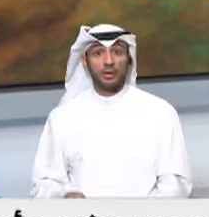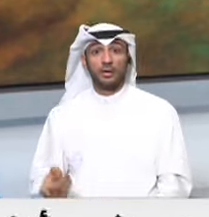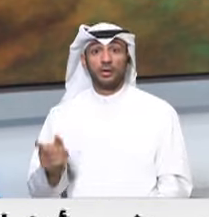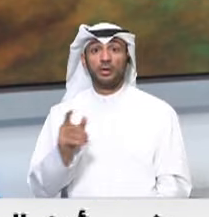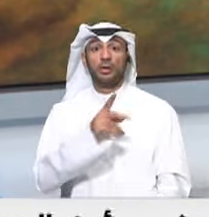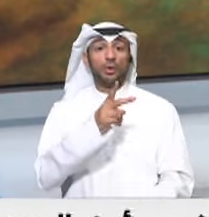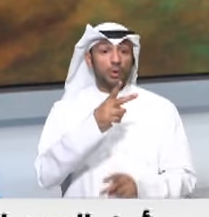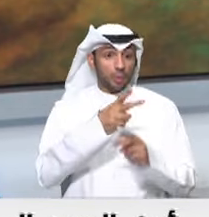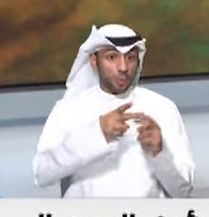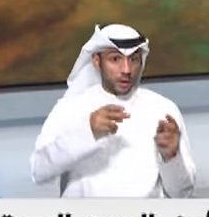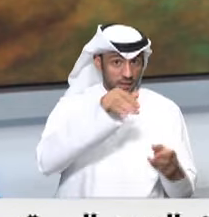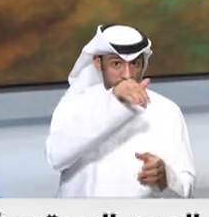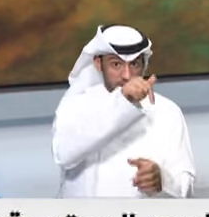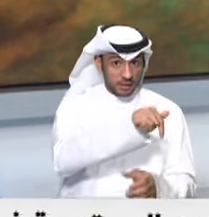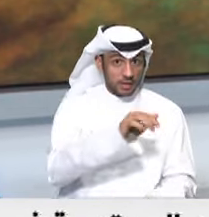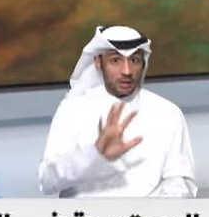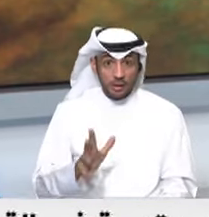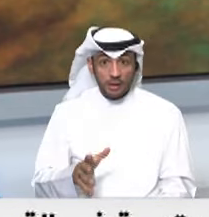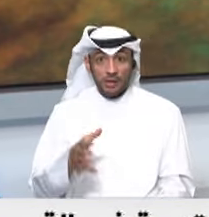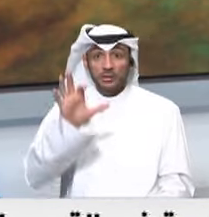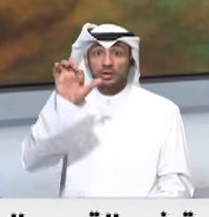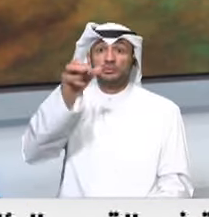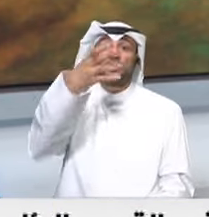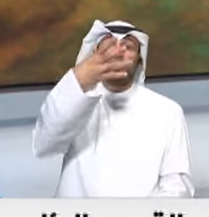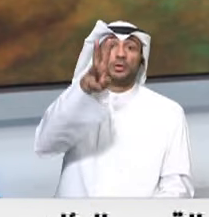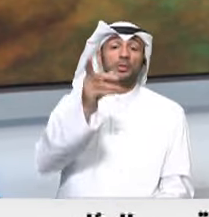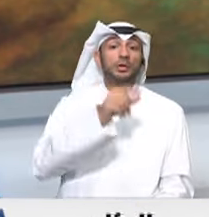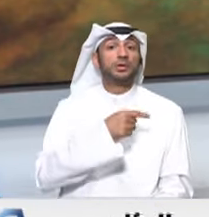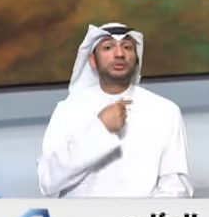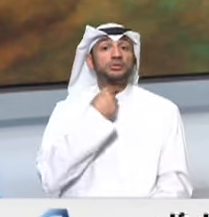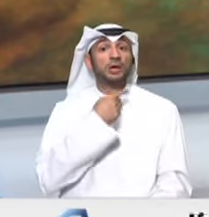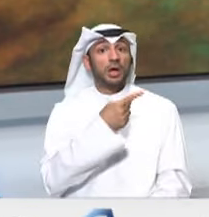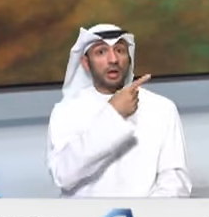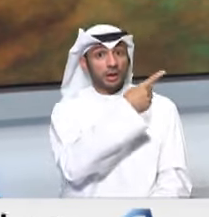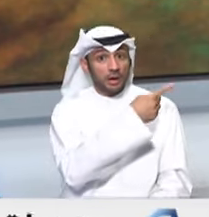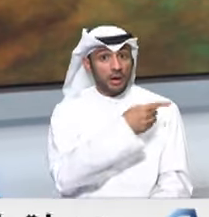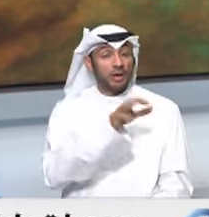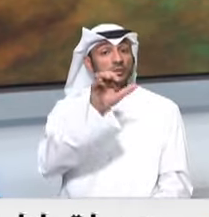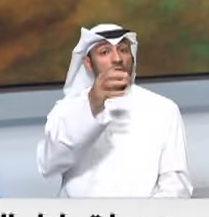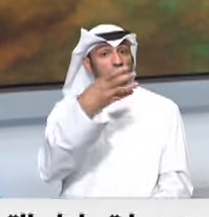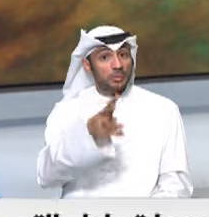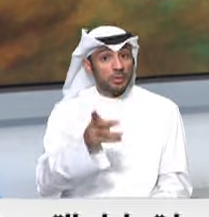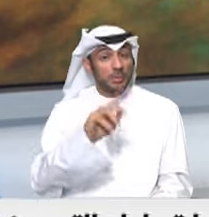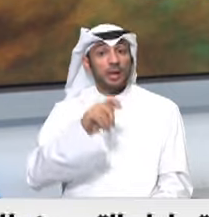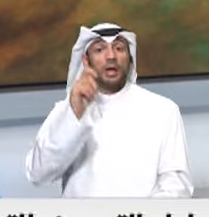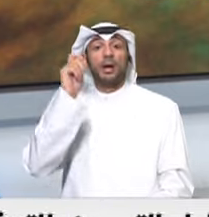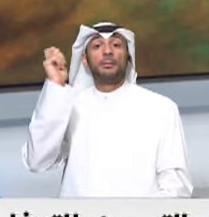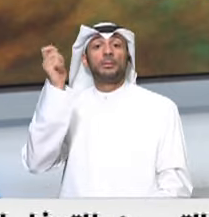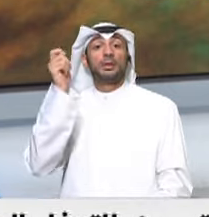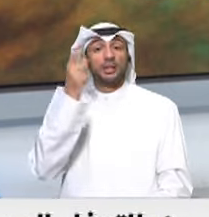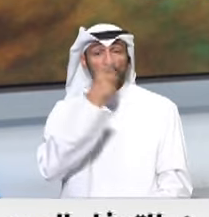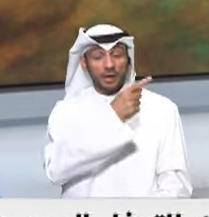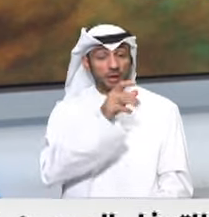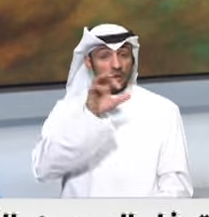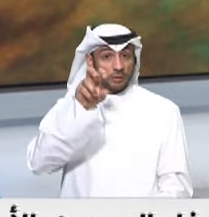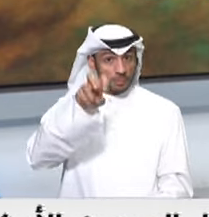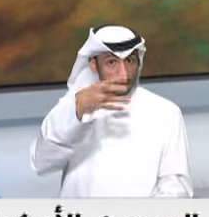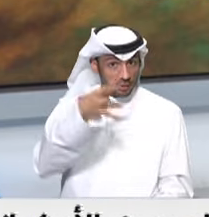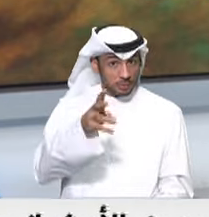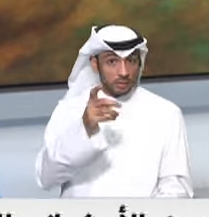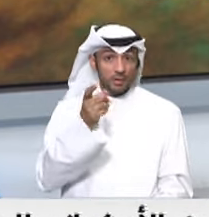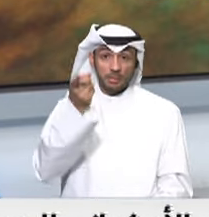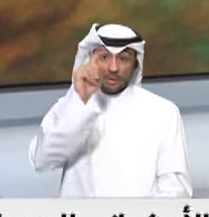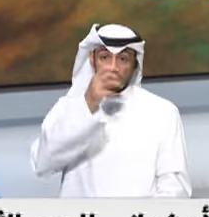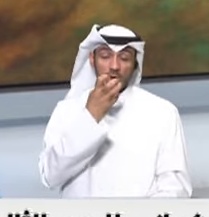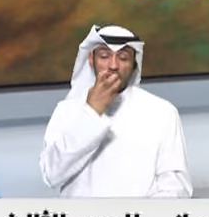في مدينه الكويت وتصل الى 49 ومثلها في الجهره خارج المدينه وايضا المطلاع 48 درجه مئويه فاجء حاره يوم